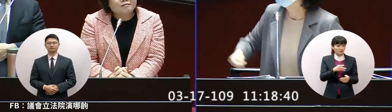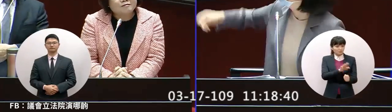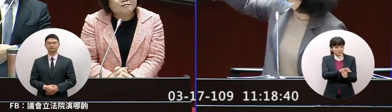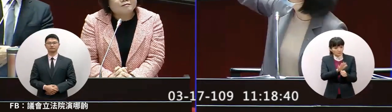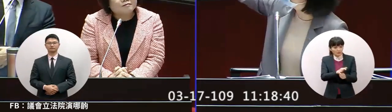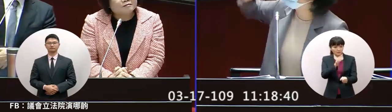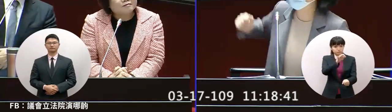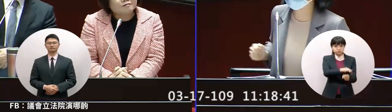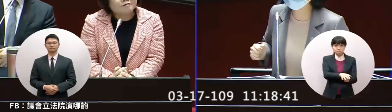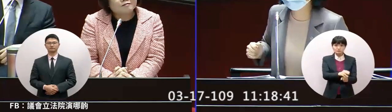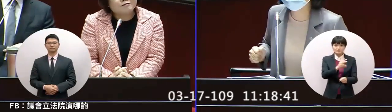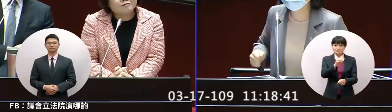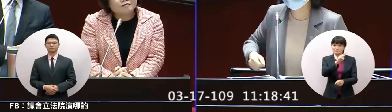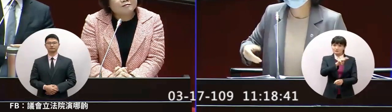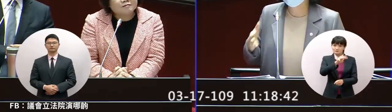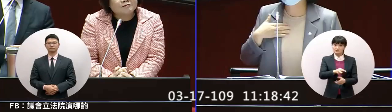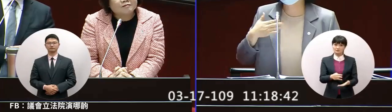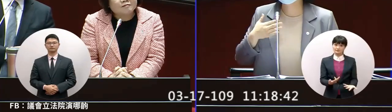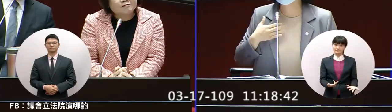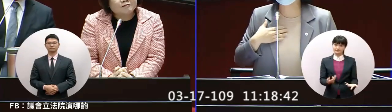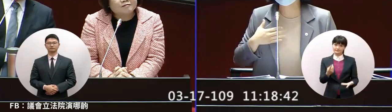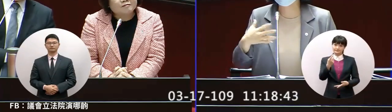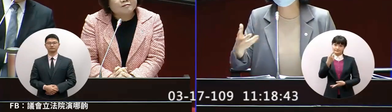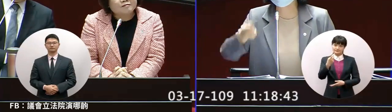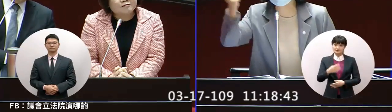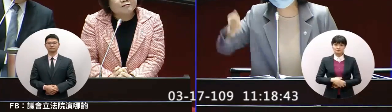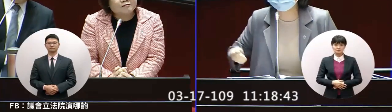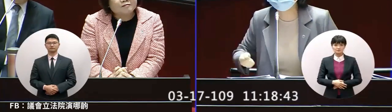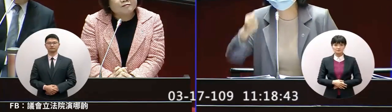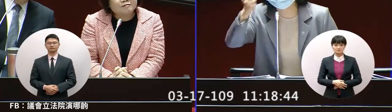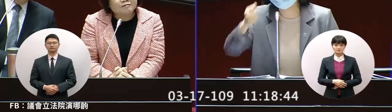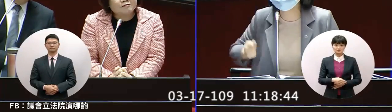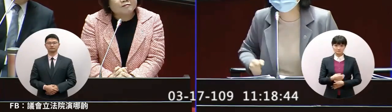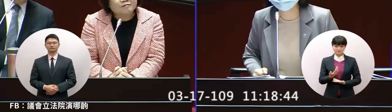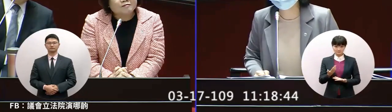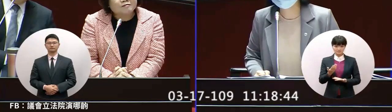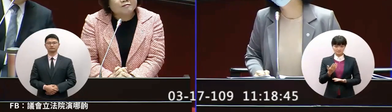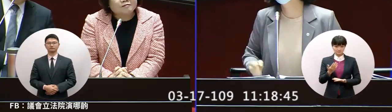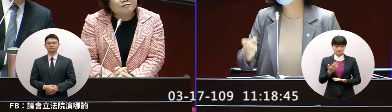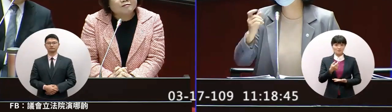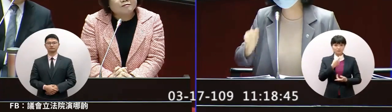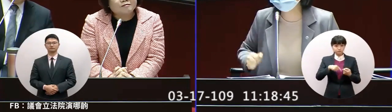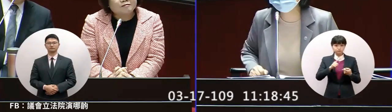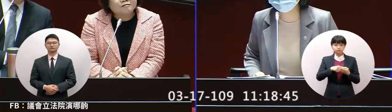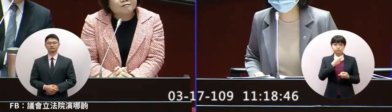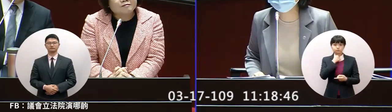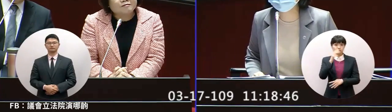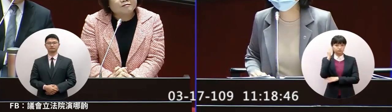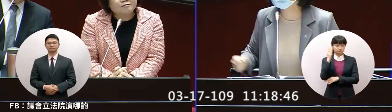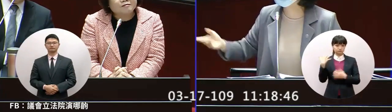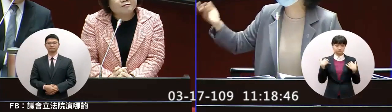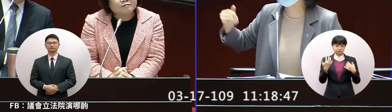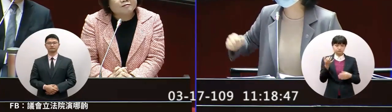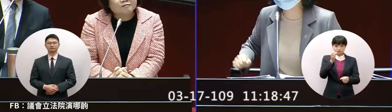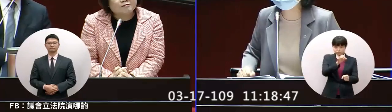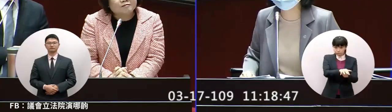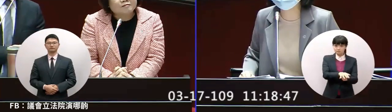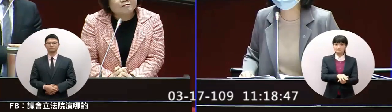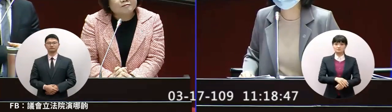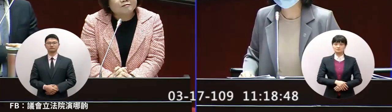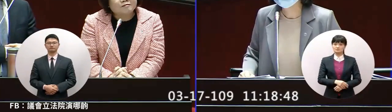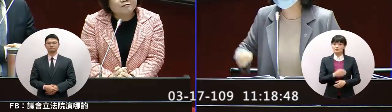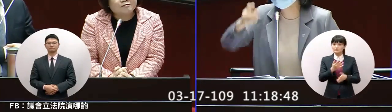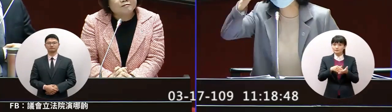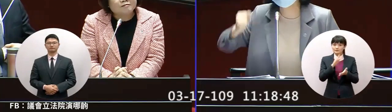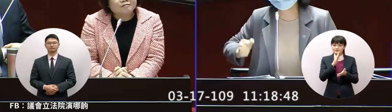头家讲这短差的薪资我来承担，我补起来补给你。或许这样子还算就是也是一种薪资